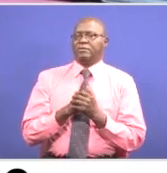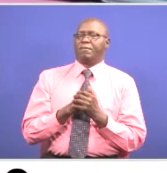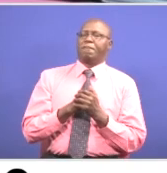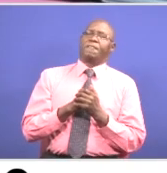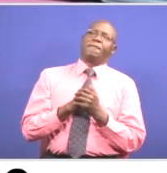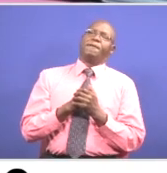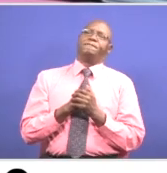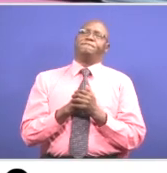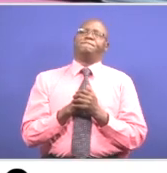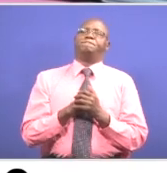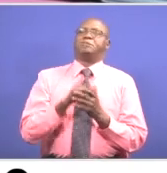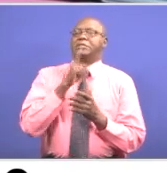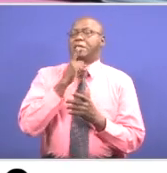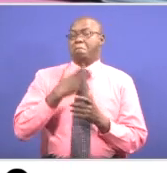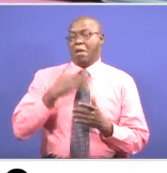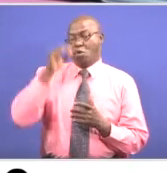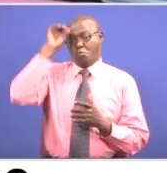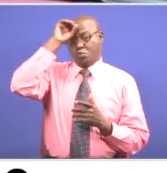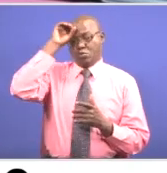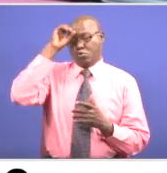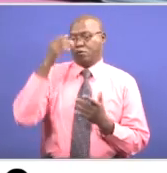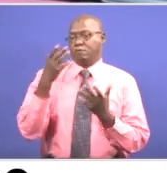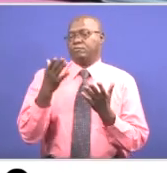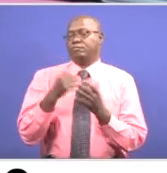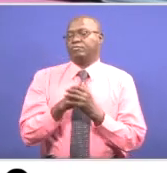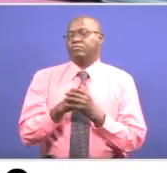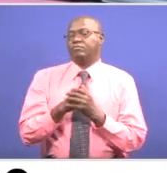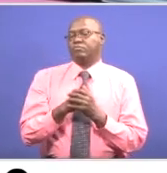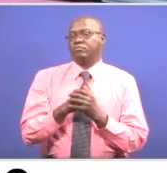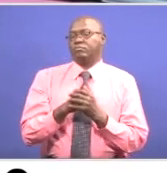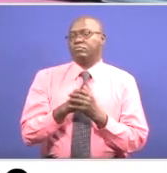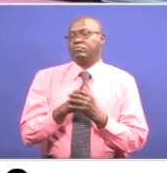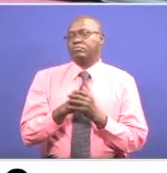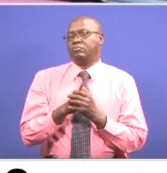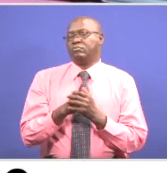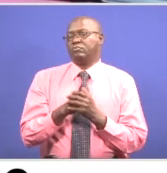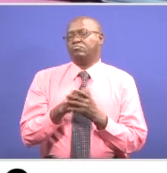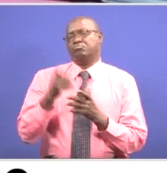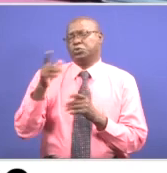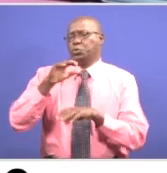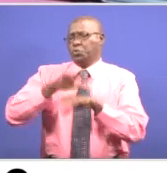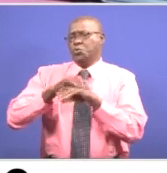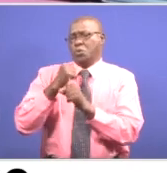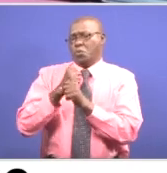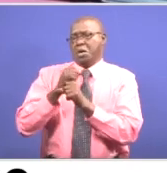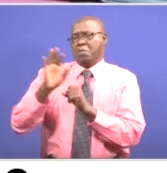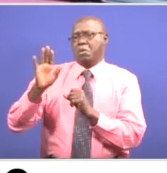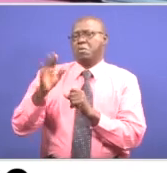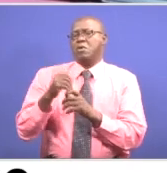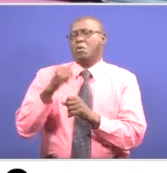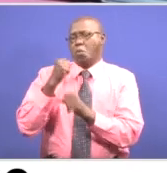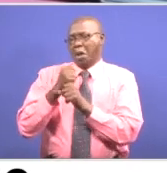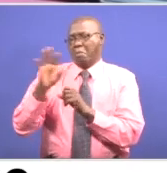Niseme kwa maoni yangu, yeye tu ni mtu ambaye alikuwa mwadilifu kwa kazi yake, na yeye amefanya kazi